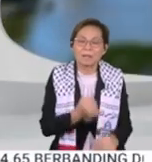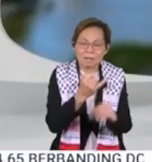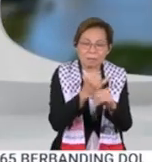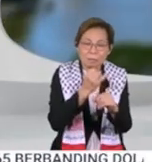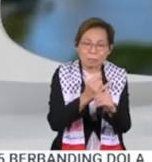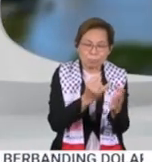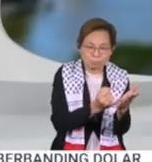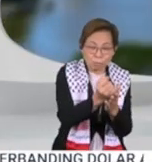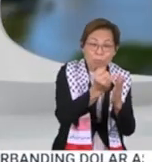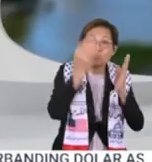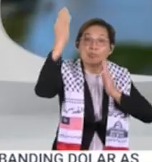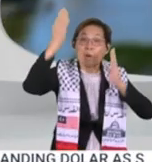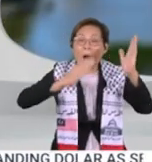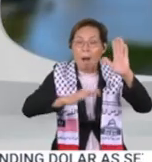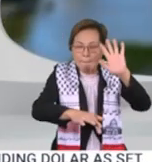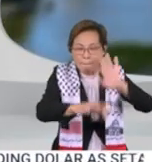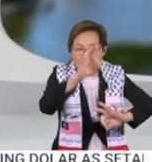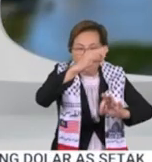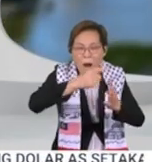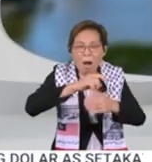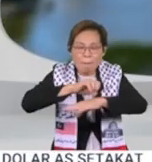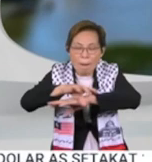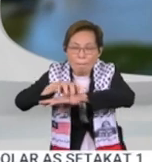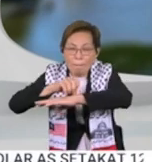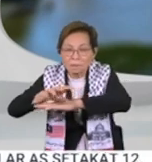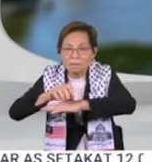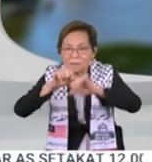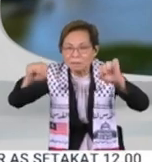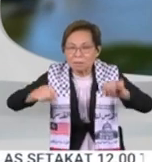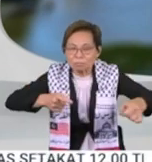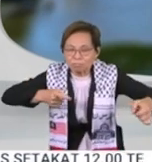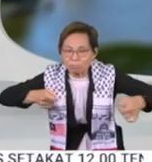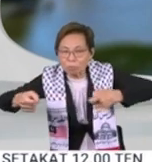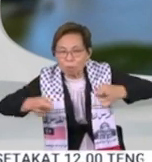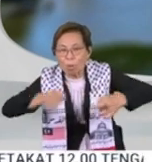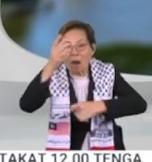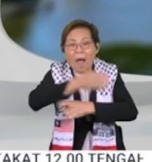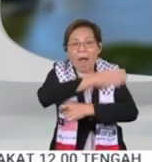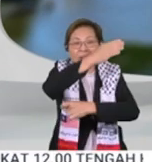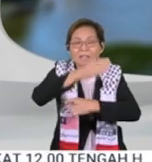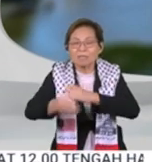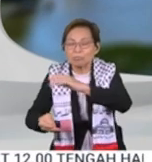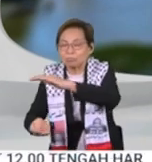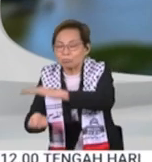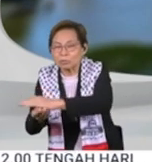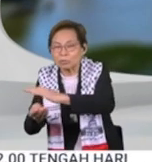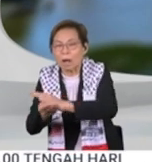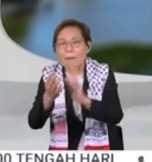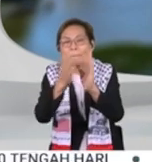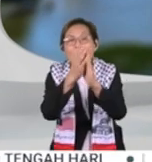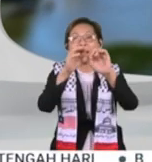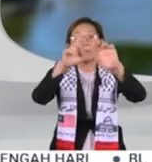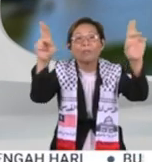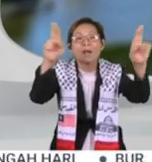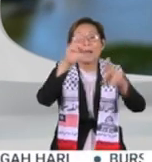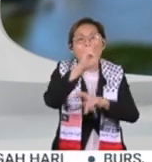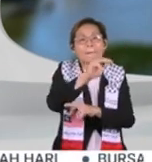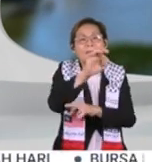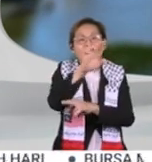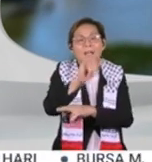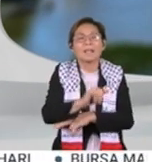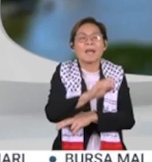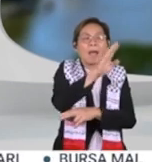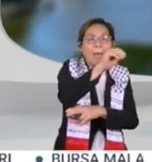Institut Integriti Malaysia telah dilantik sebagai perunding kepada sistem pengurusan anti rasuah Majlis Bandaraya Miri bagi membolehkan MBM